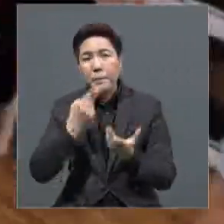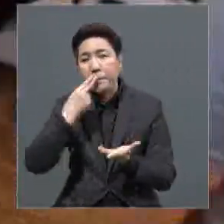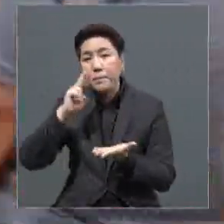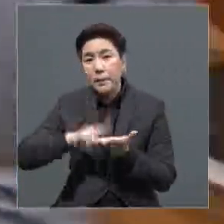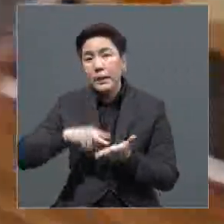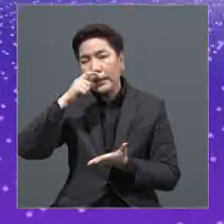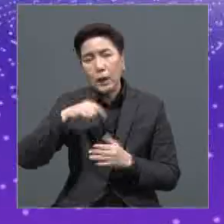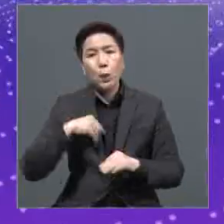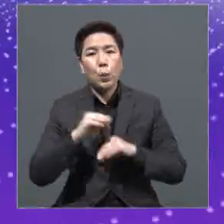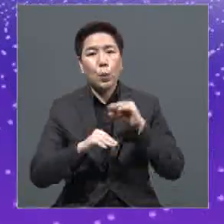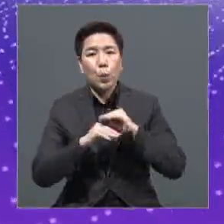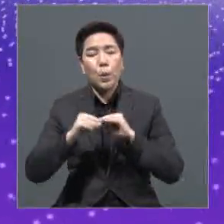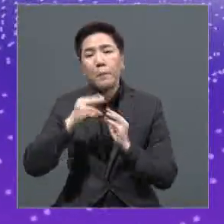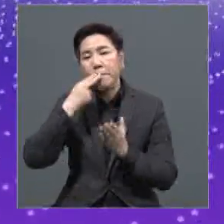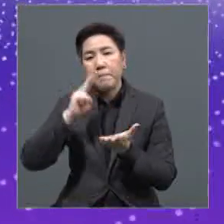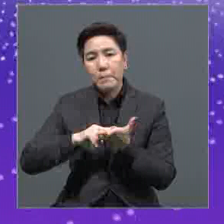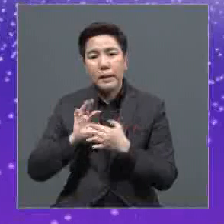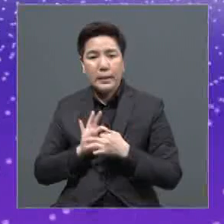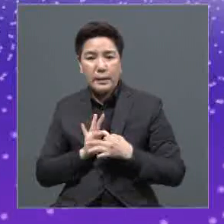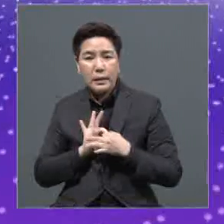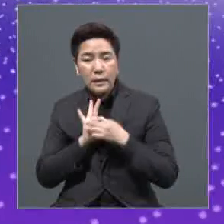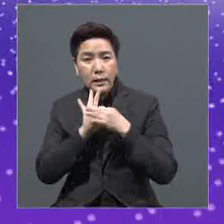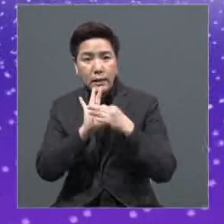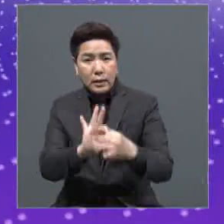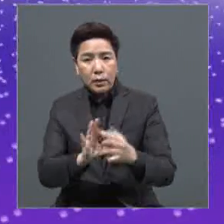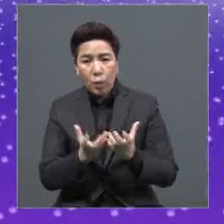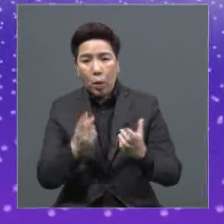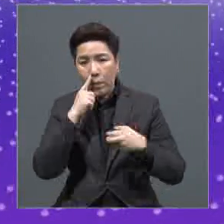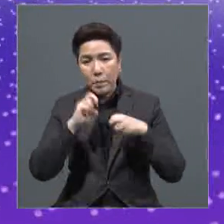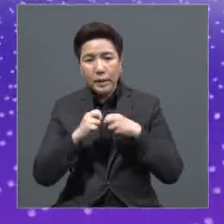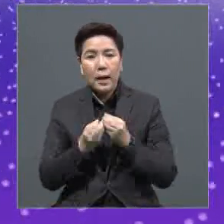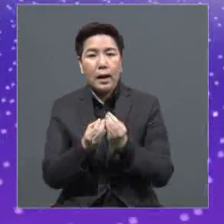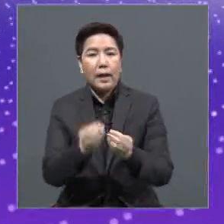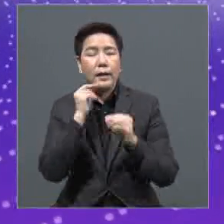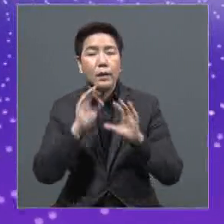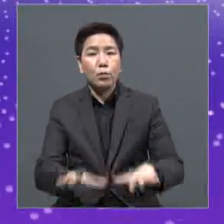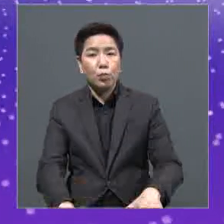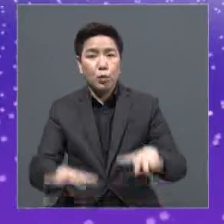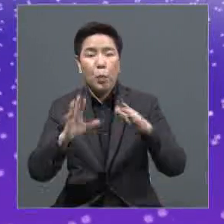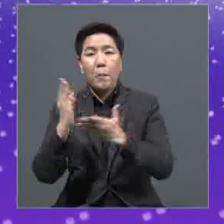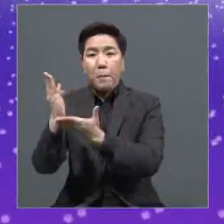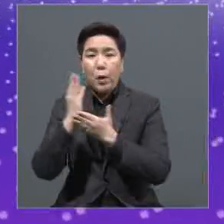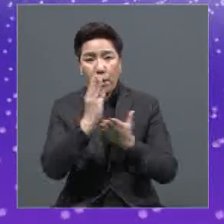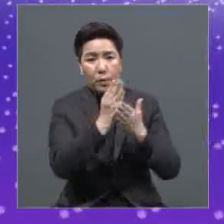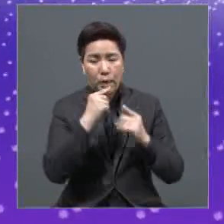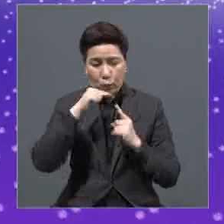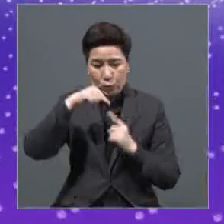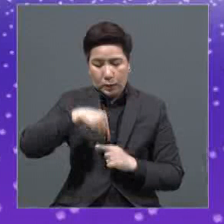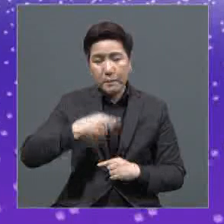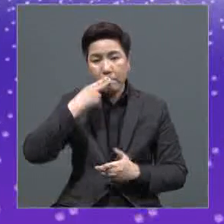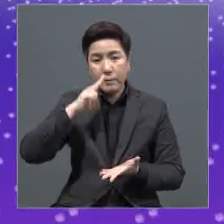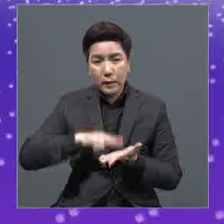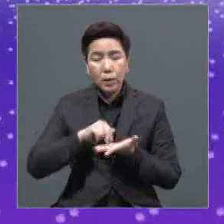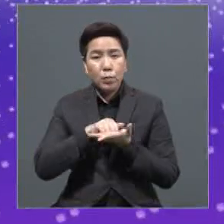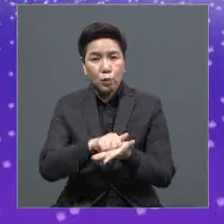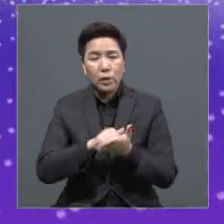ไทยค่ะก็มีโครงการไปรษณีย์ไทยเชื่อมโยงน้ำใจส่งต่อผู้ประสบภัยน้ำท่วมเปิดรับบริจาคสิ่งของผ่านเคาน์เตอร์